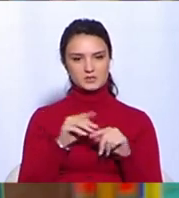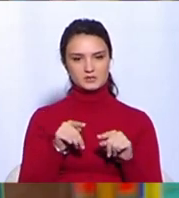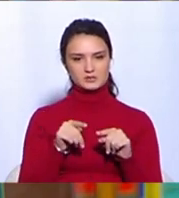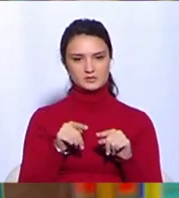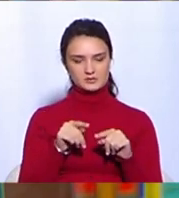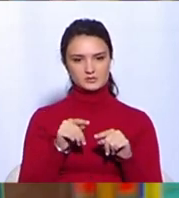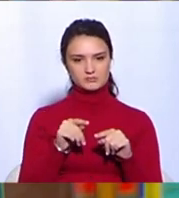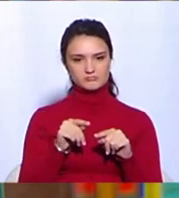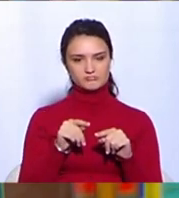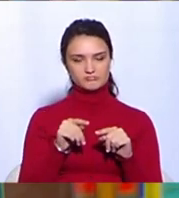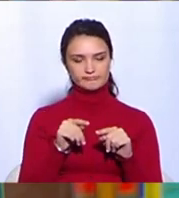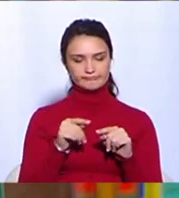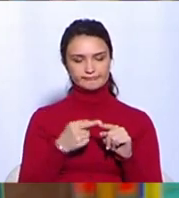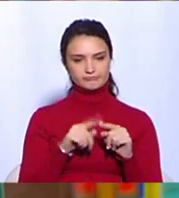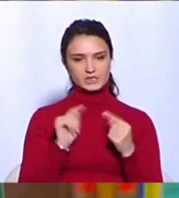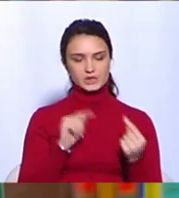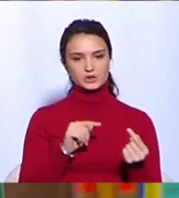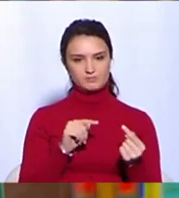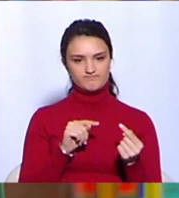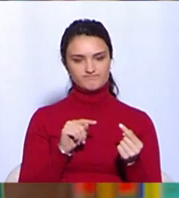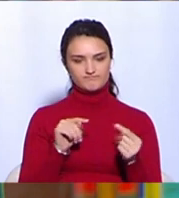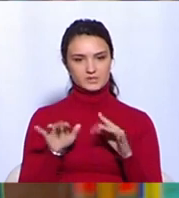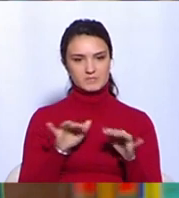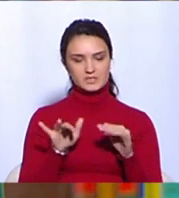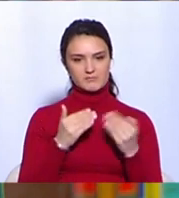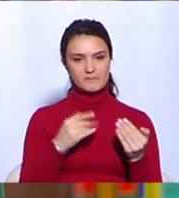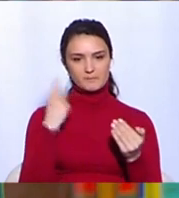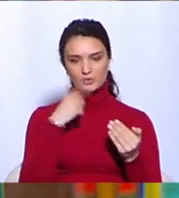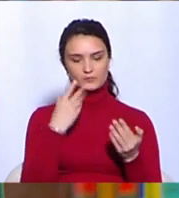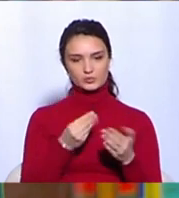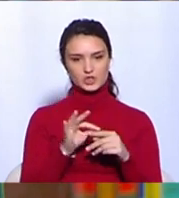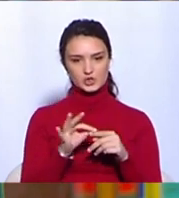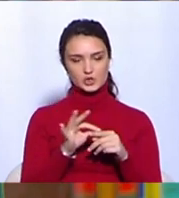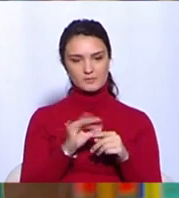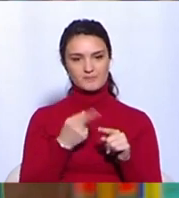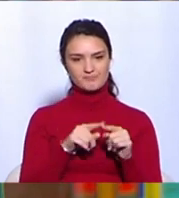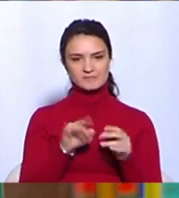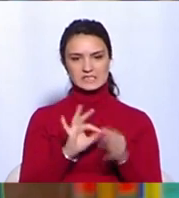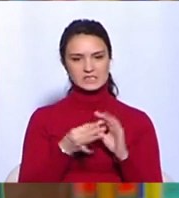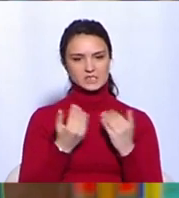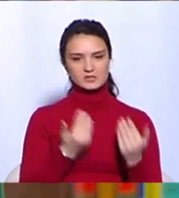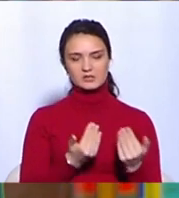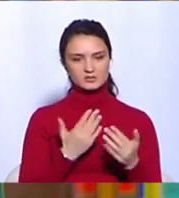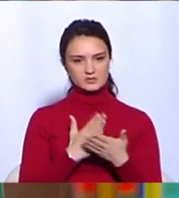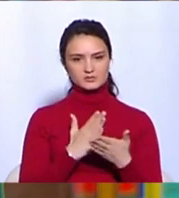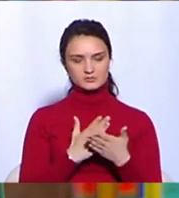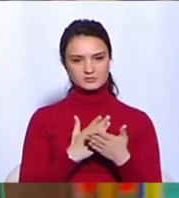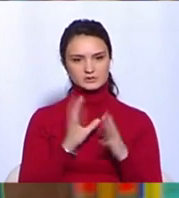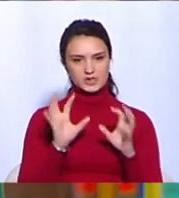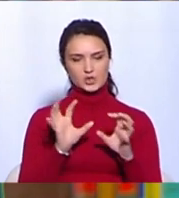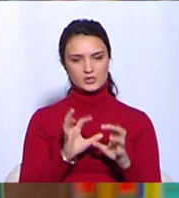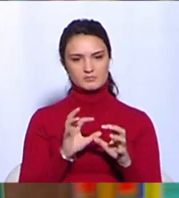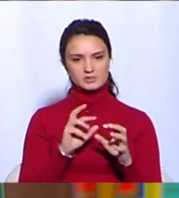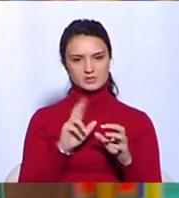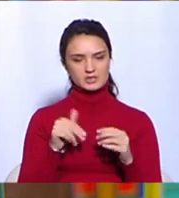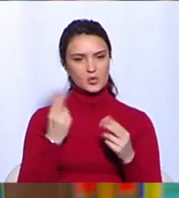კერძოდ დისოციალური, ანუ ანტისოციალური პიროვნული აშლილობა, რომლის ძირითადი მახასიათებლები არის